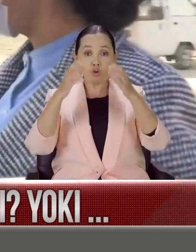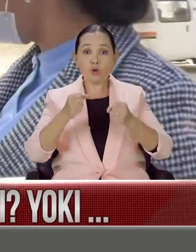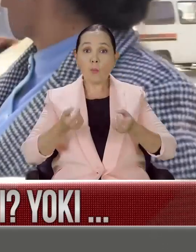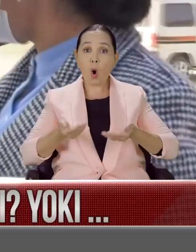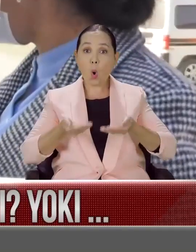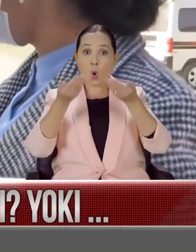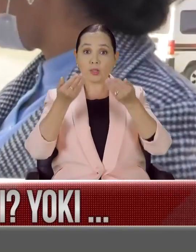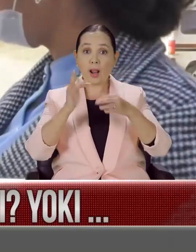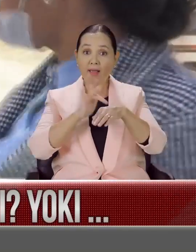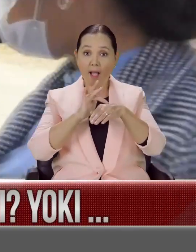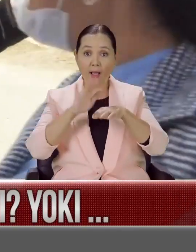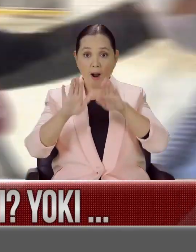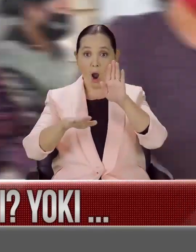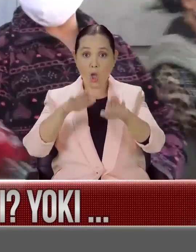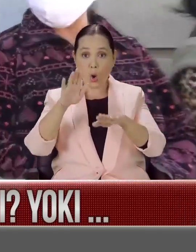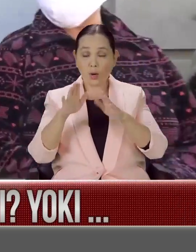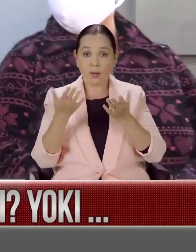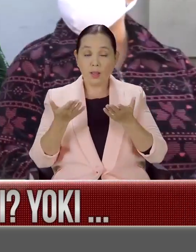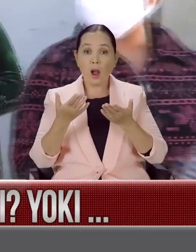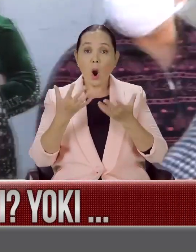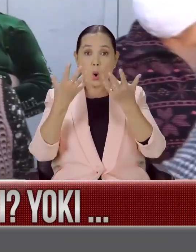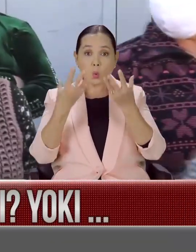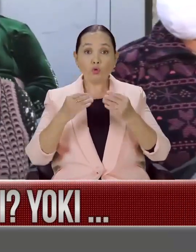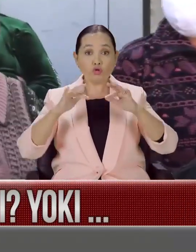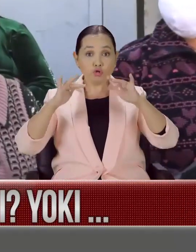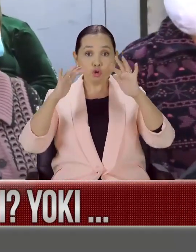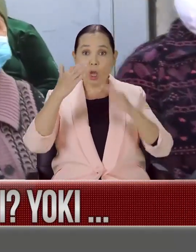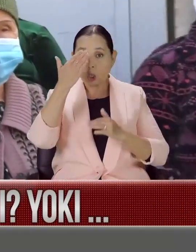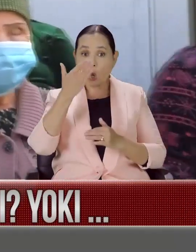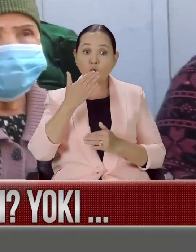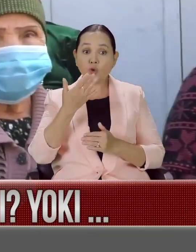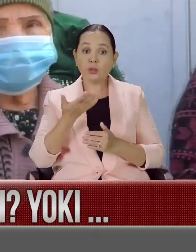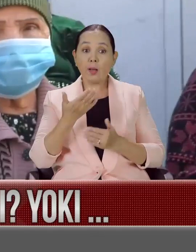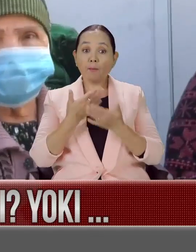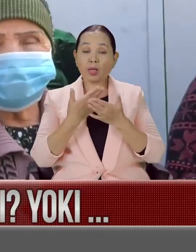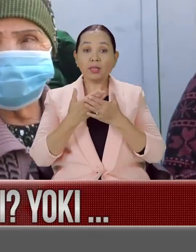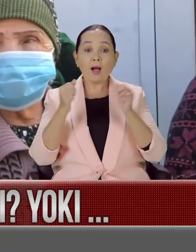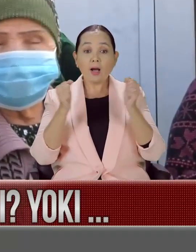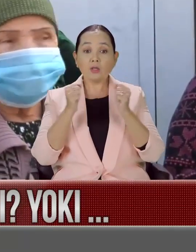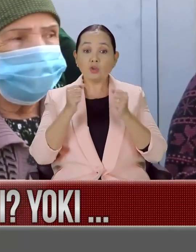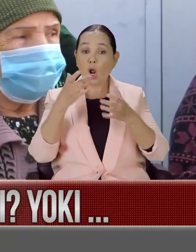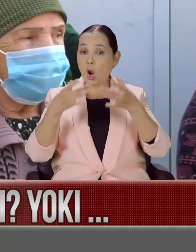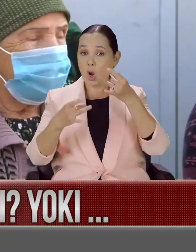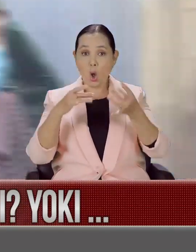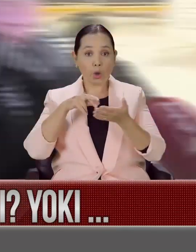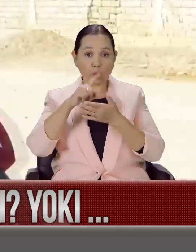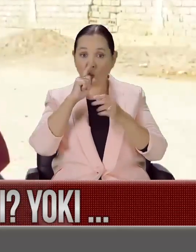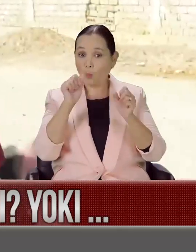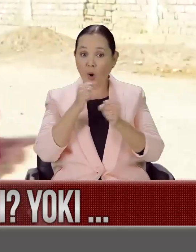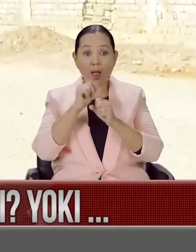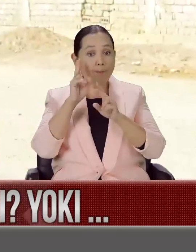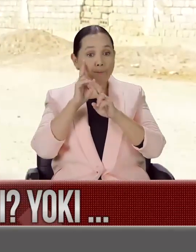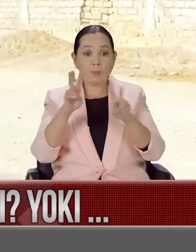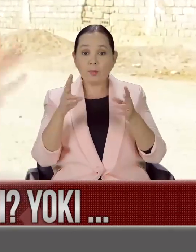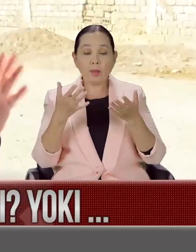ham kiyim yalang'a yo'q kirgan paytimiz bo'lgan. Mana masalan kunduzi chang, yoz oylari, mana masalan qish oylari loy yurib bo'lmaydi.